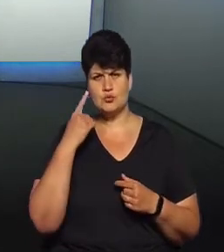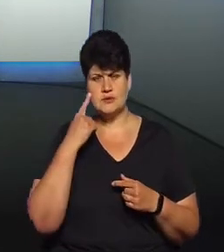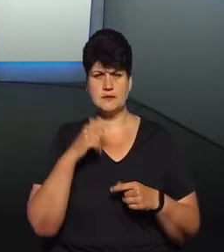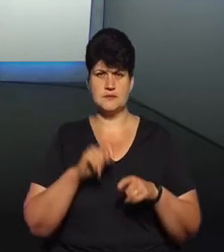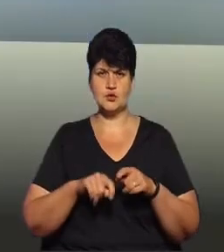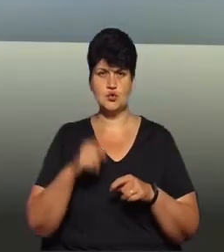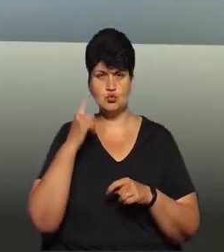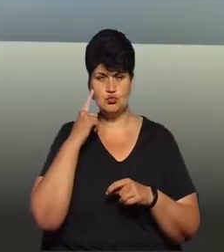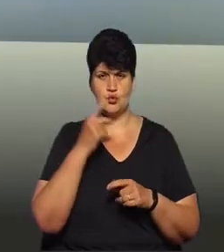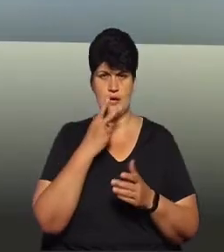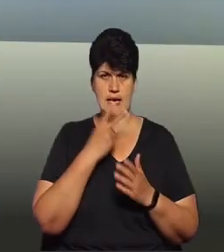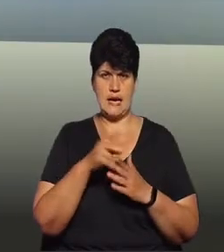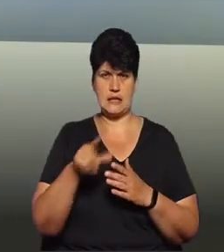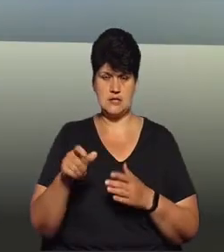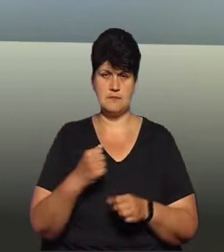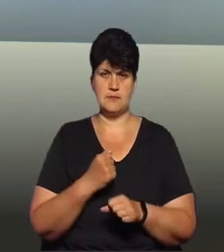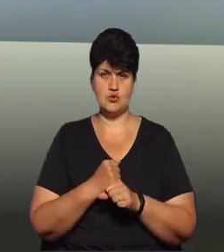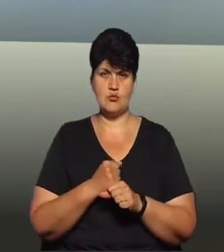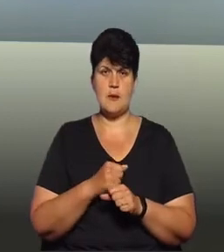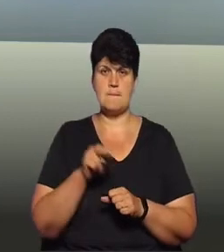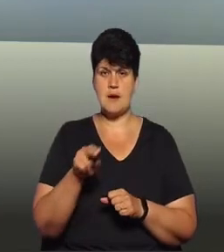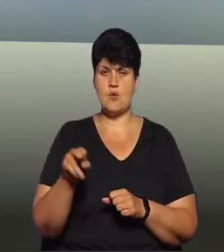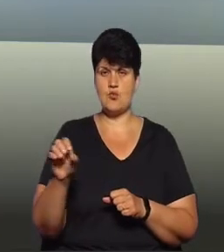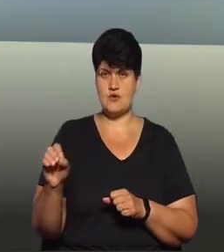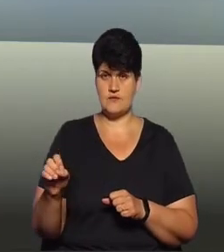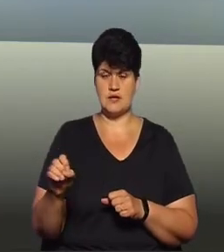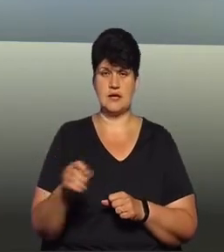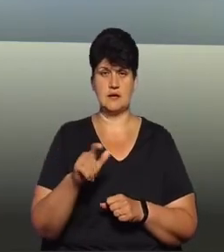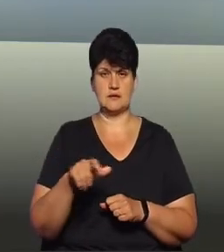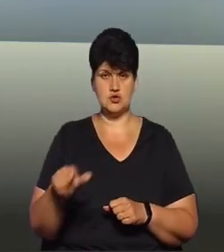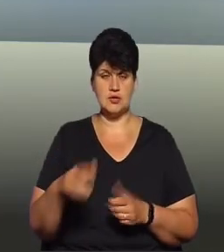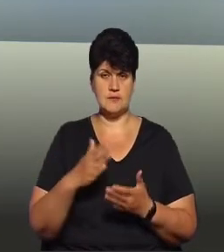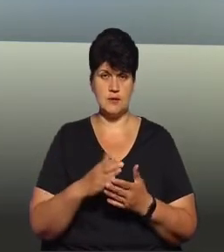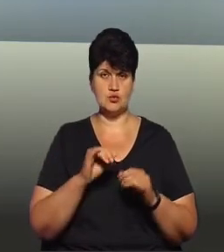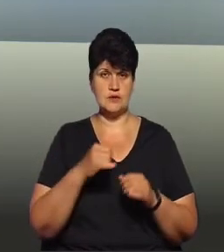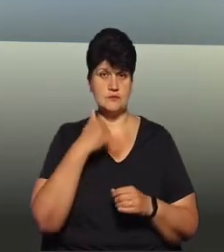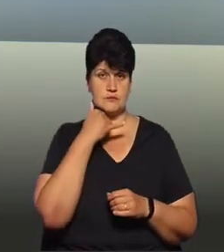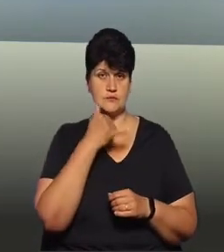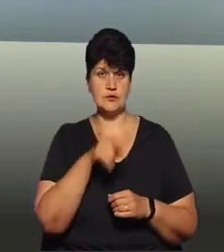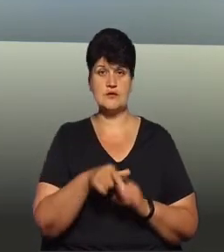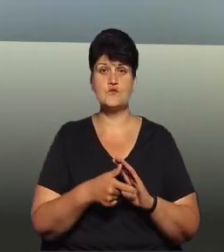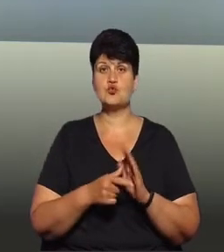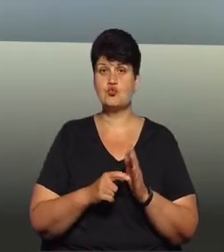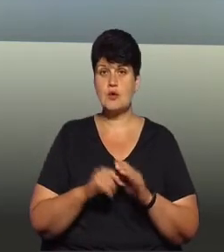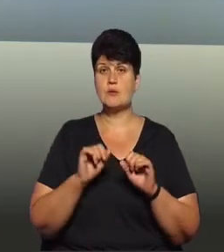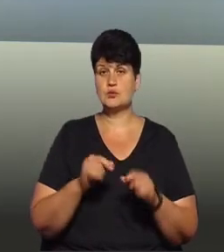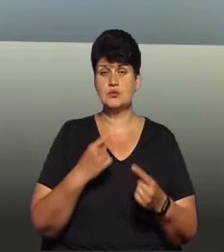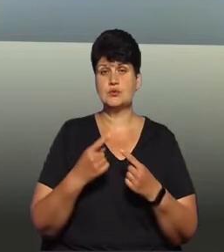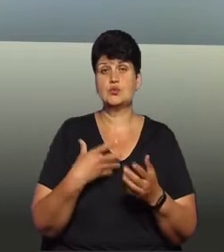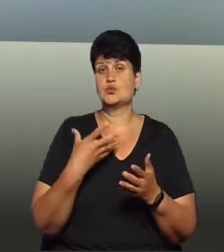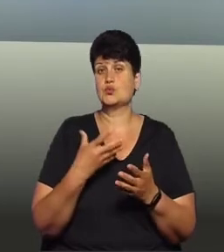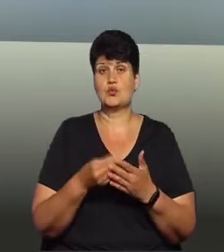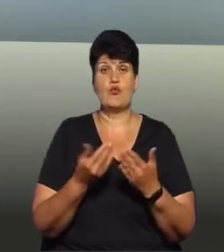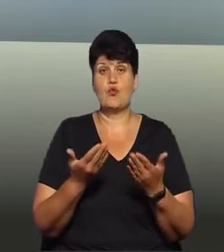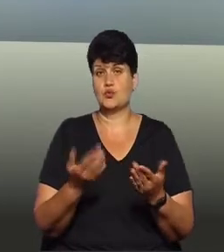працюємо в прямому ефірі. Глядачі мають можливість телефонувати до нас в студії і можете висловлювати свою позицію чи ставити свої запитання.